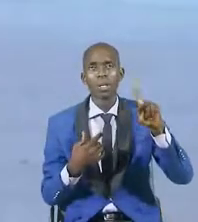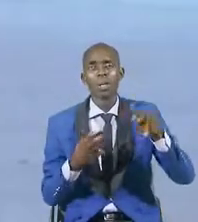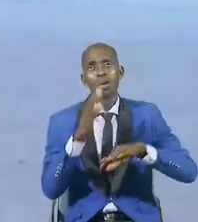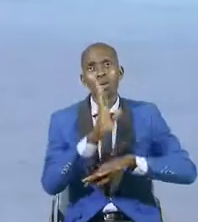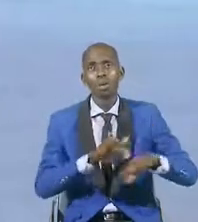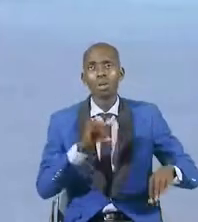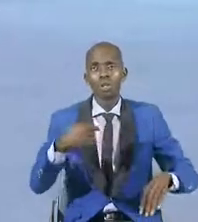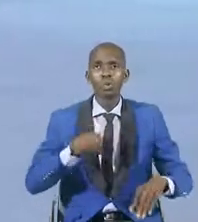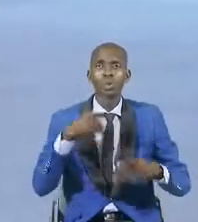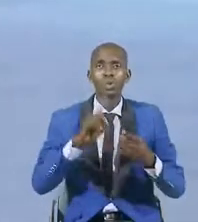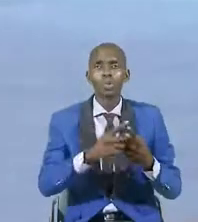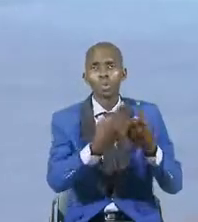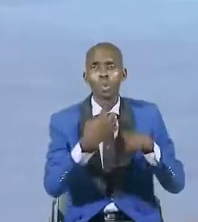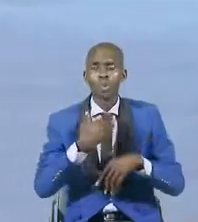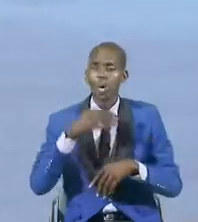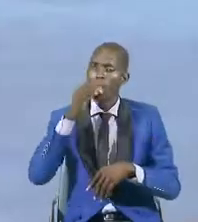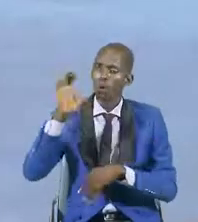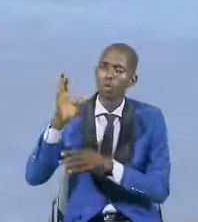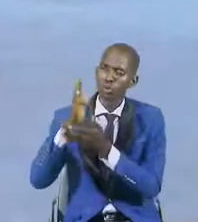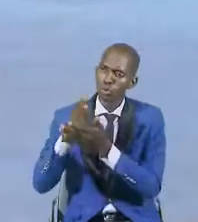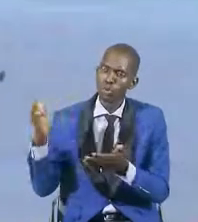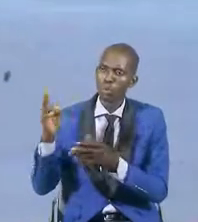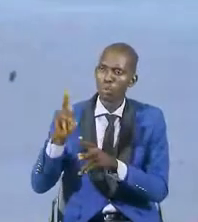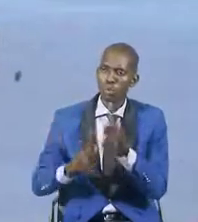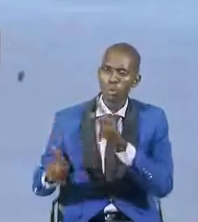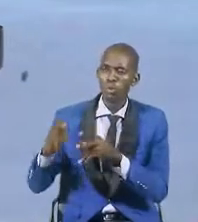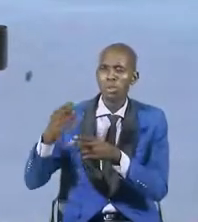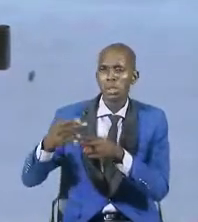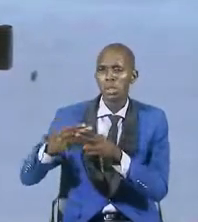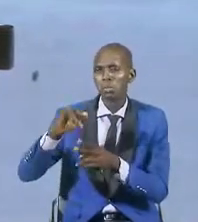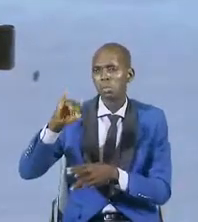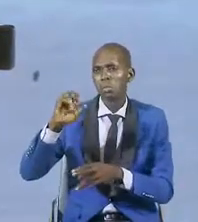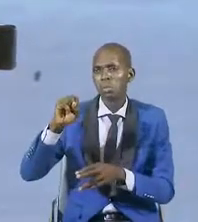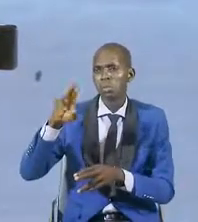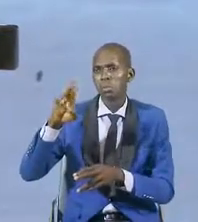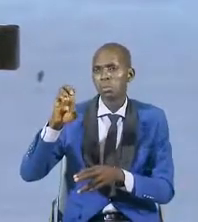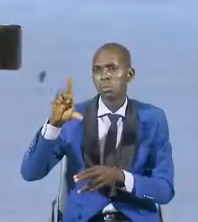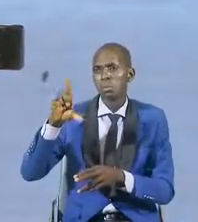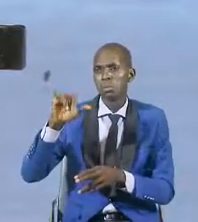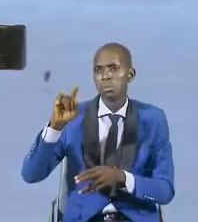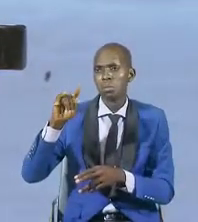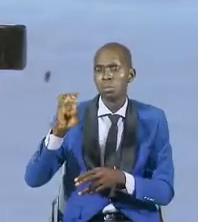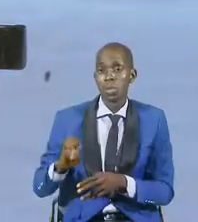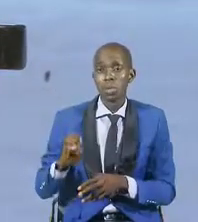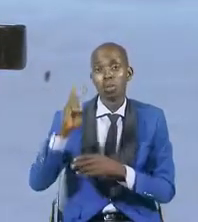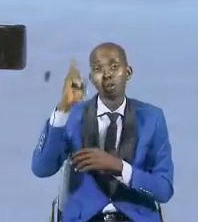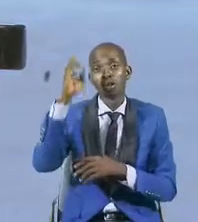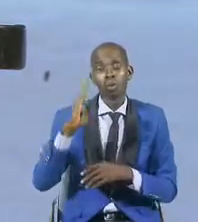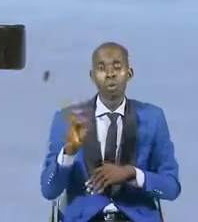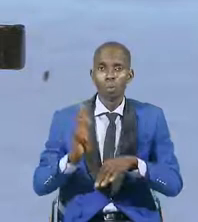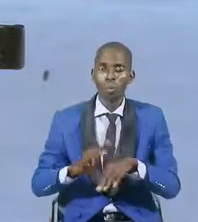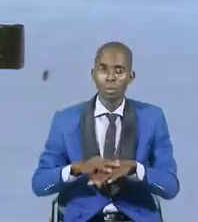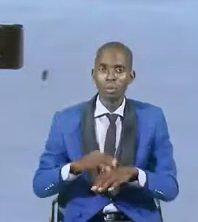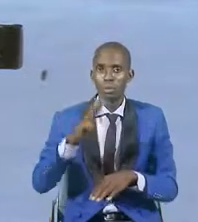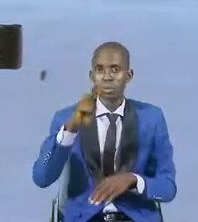Et ils m'appellent à venir maudire certains pour eux. Appeler des Israélites. Dieu a dit, il ne faut